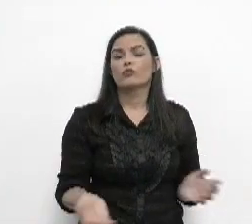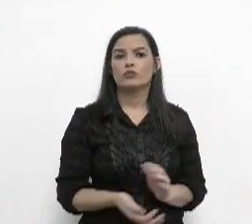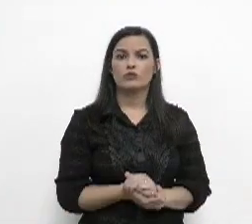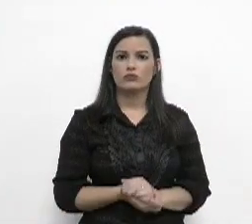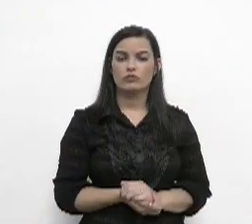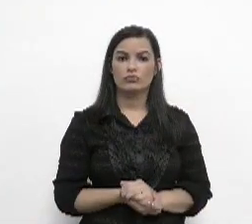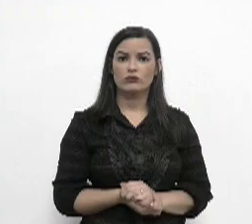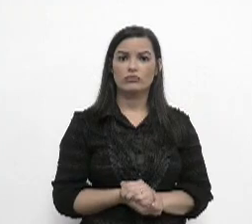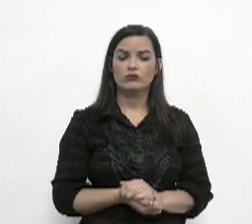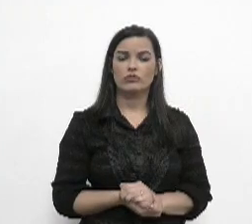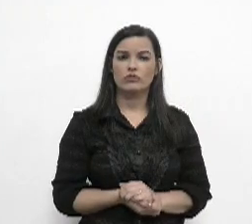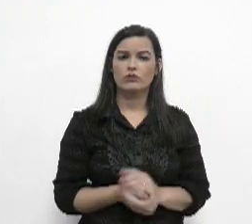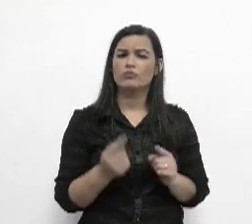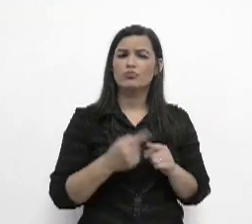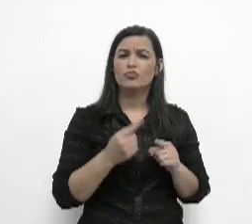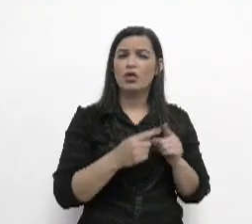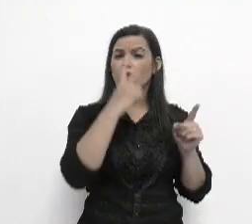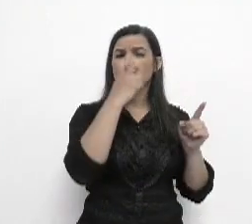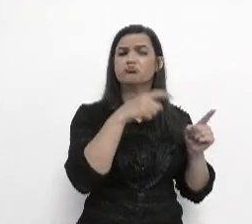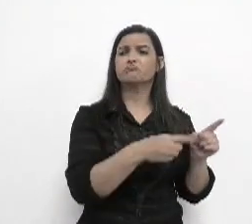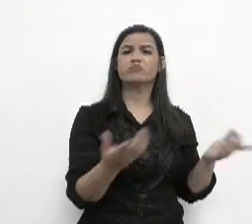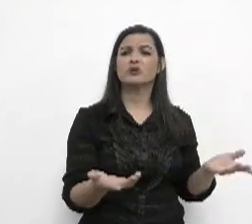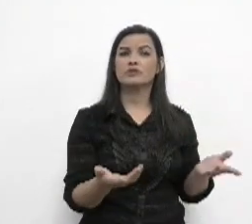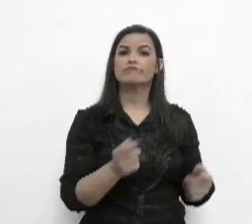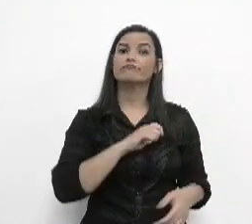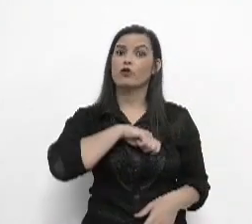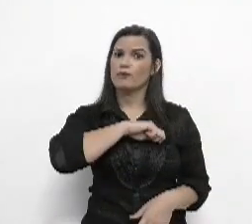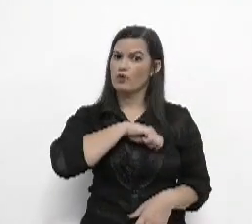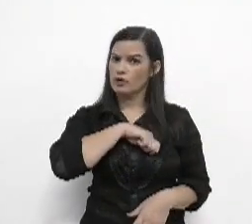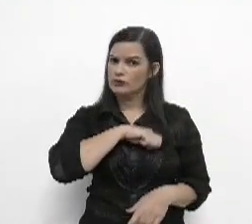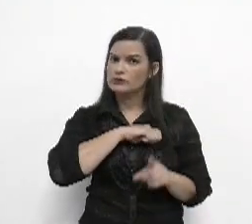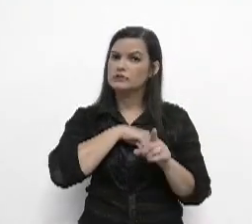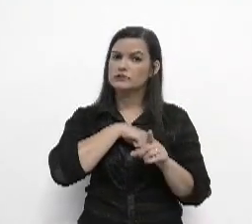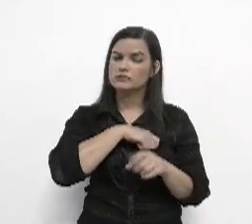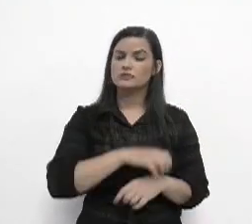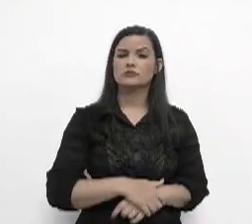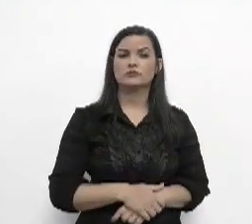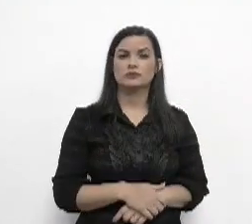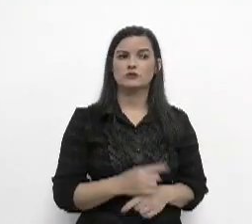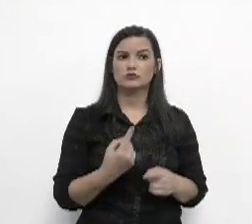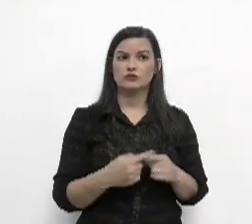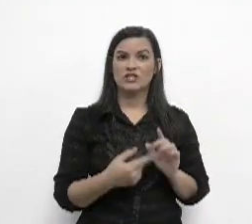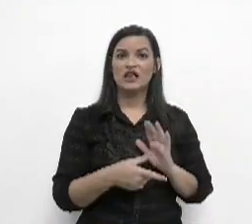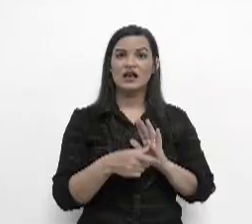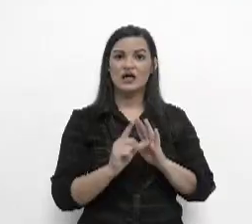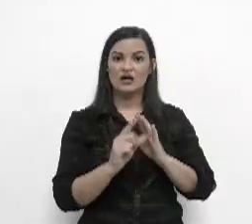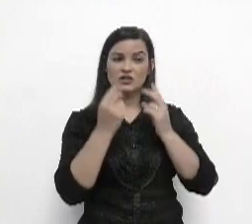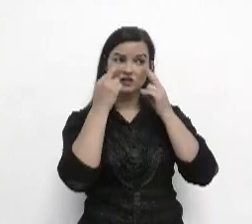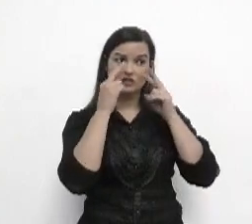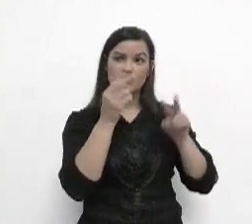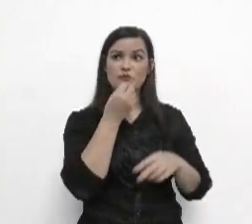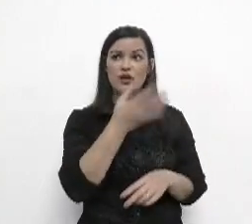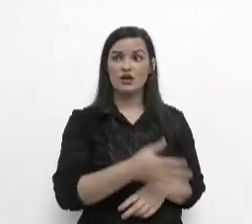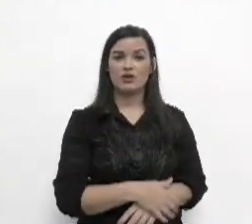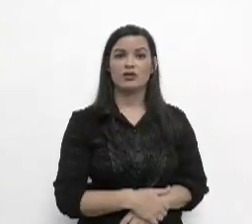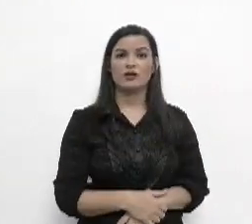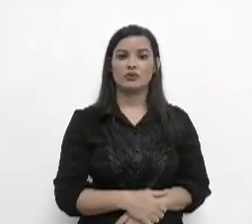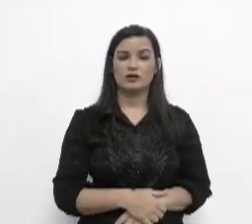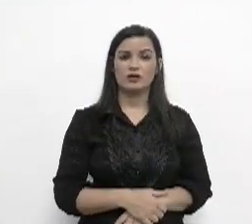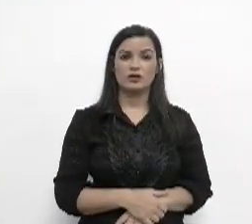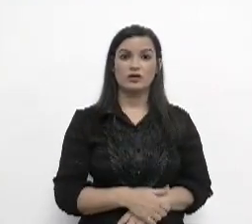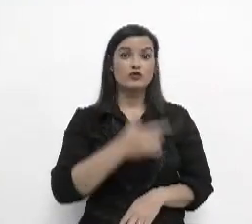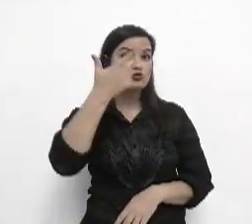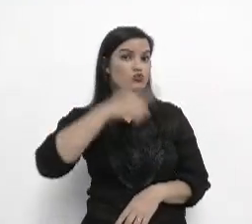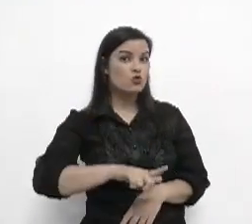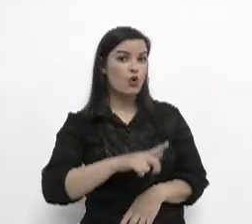보지 못하게 만드셨어요. Propositalmente, Jesus cegou os olhos de Saulo que estava enxergando tão bem. 그리고 예수님이 그의 눈을 다시 뜨게 E 만드셨어요.